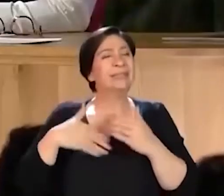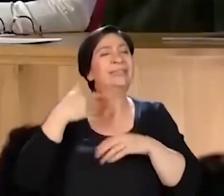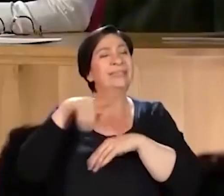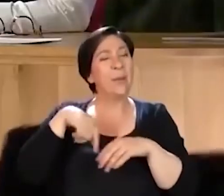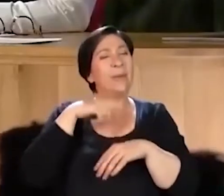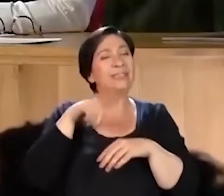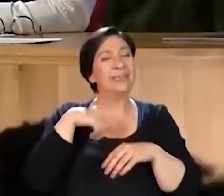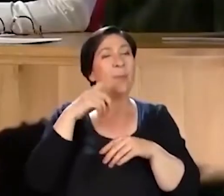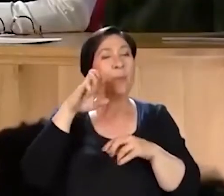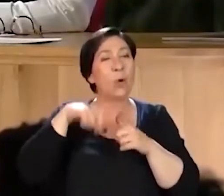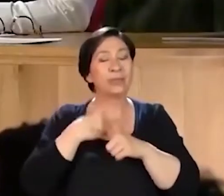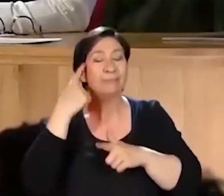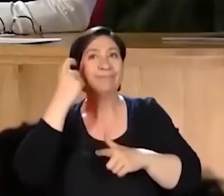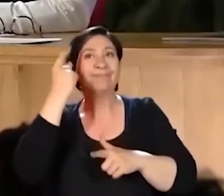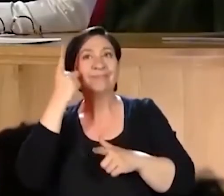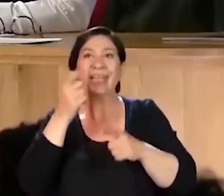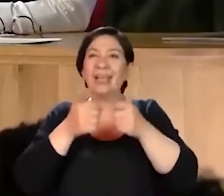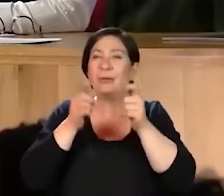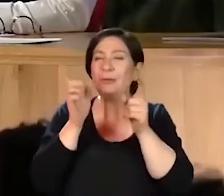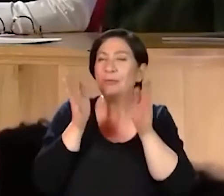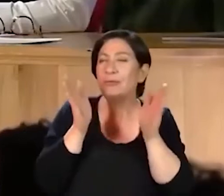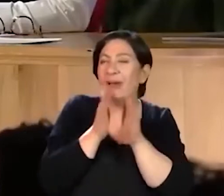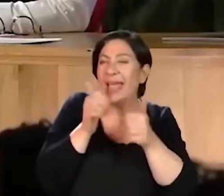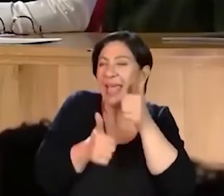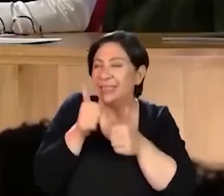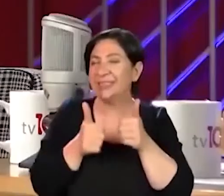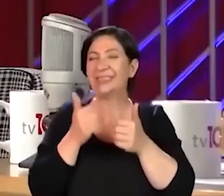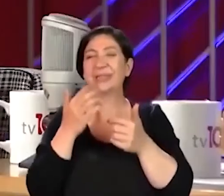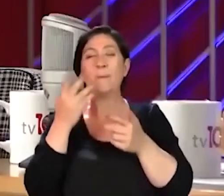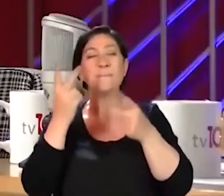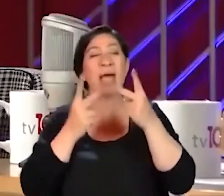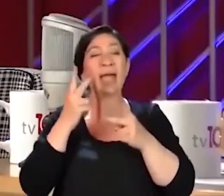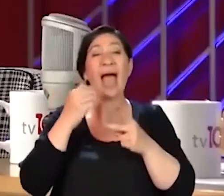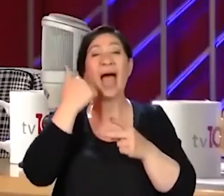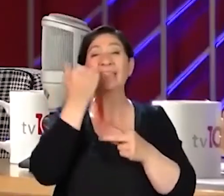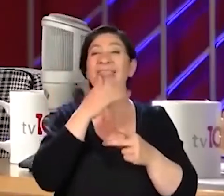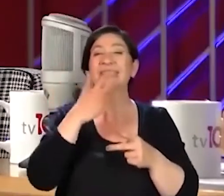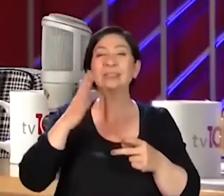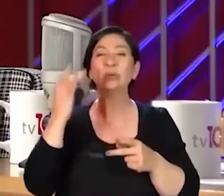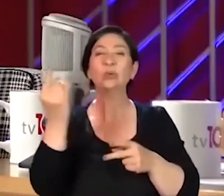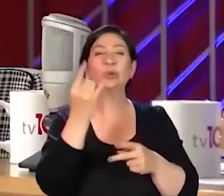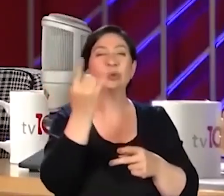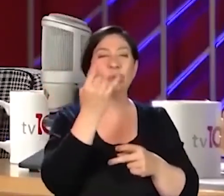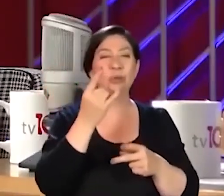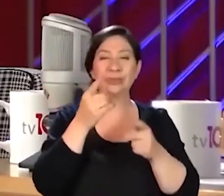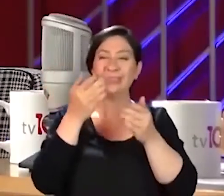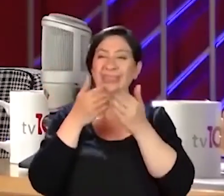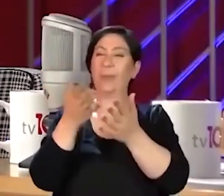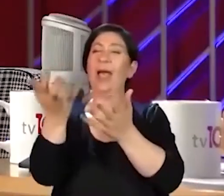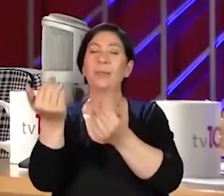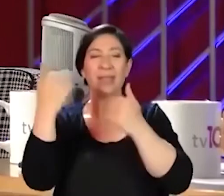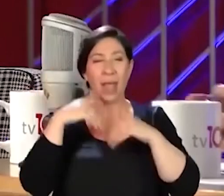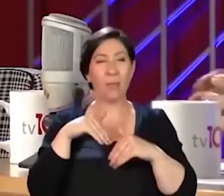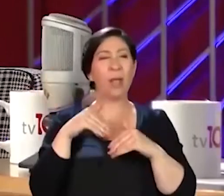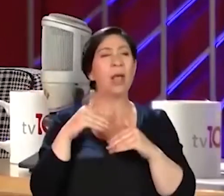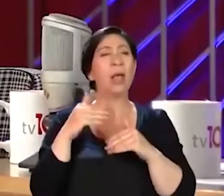zaman işte böyle projeler beliriyor işte küçük yarışlar Sonra derken işte belki Akdeniz içi birkaç tur gidip bir yerden bir tekne alıp gelmeler